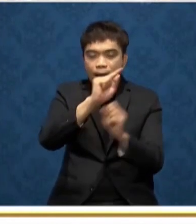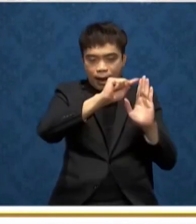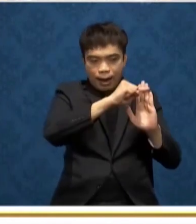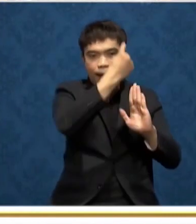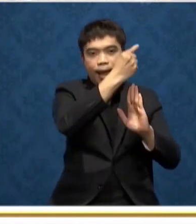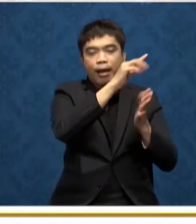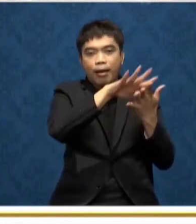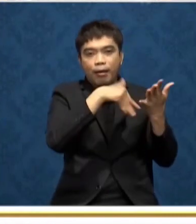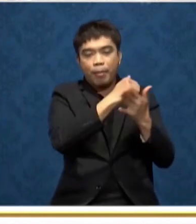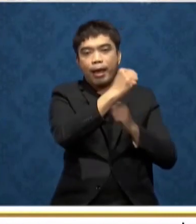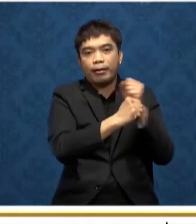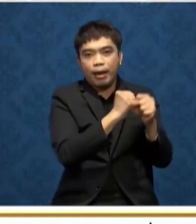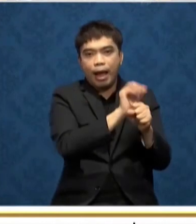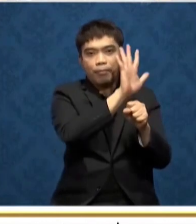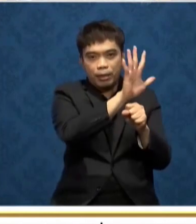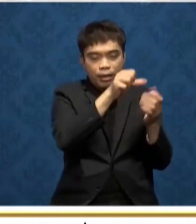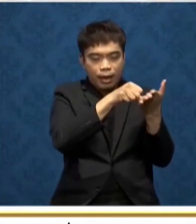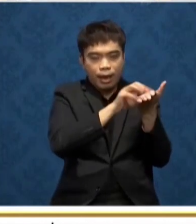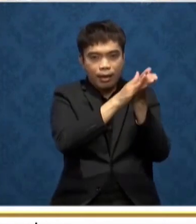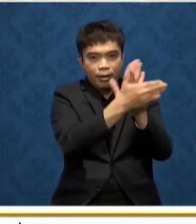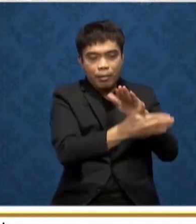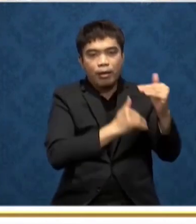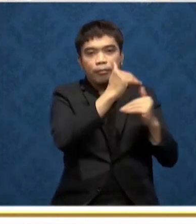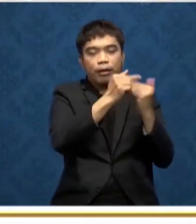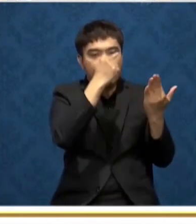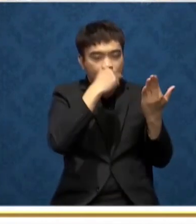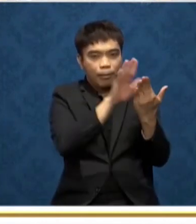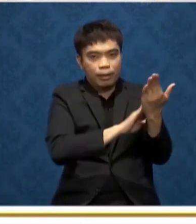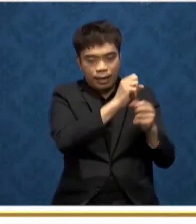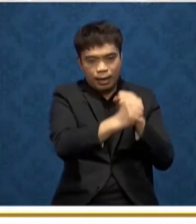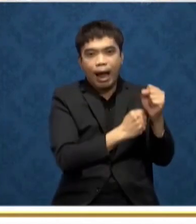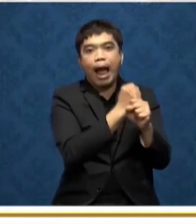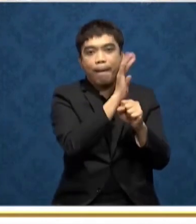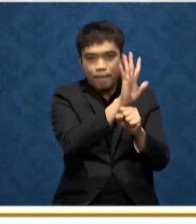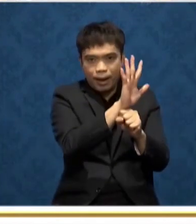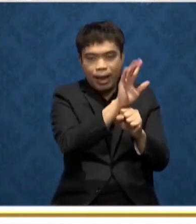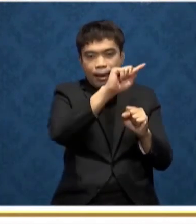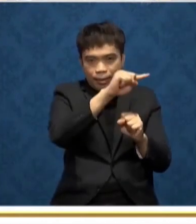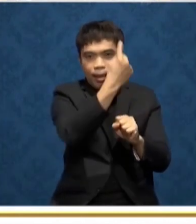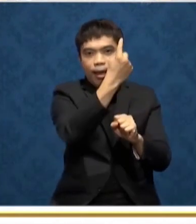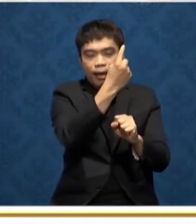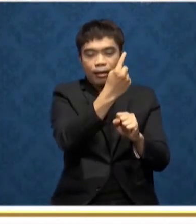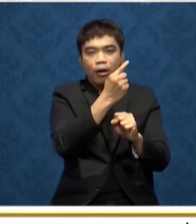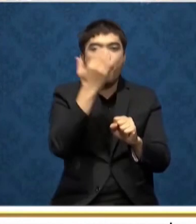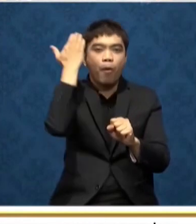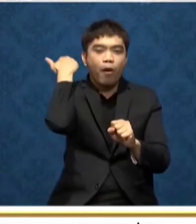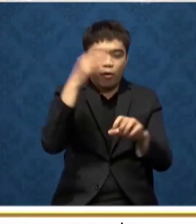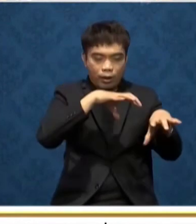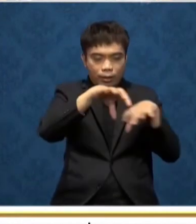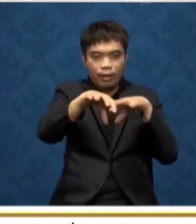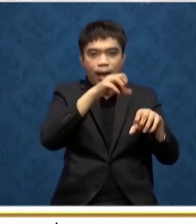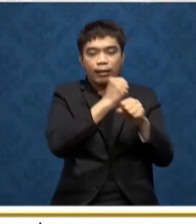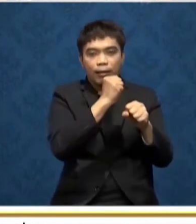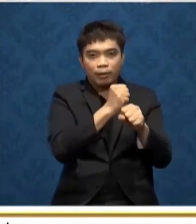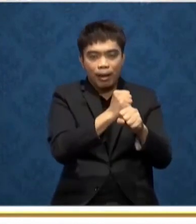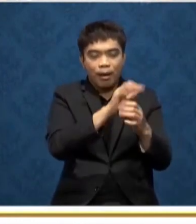ีแรก ภายใต้การปฏิรปประเทศฉบับนี้ แต่ปัหาอยแรกในการจดทำในขณะนั้น คือปรากฏว